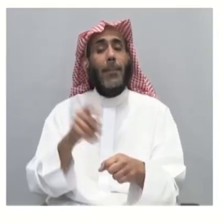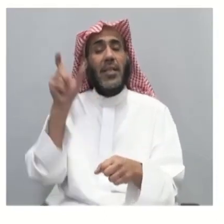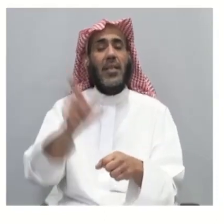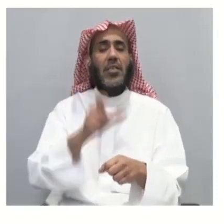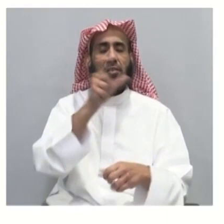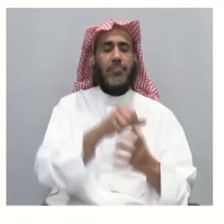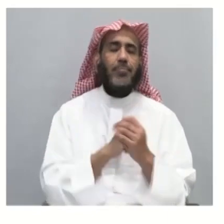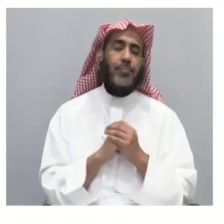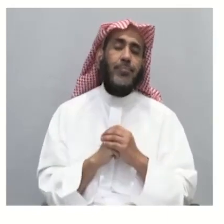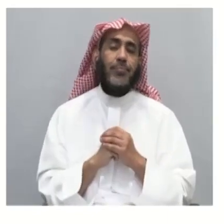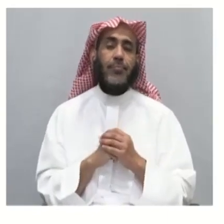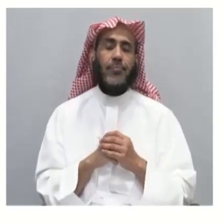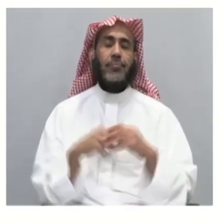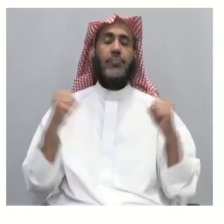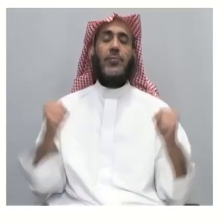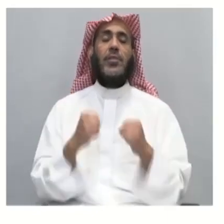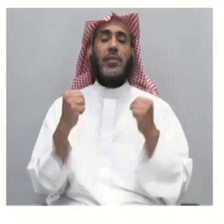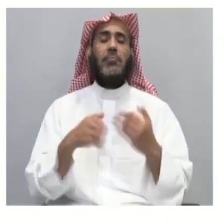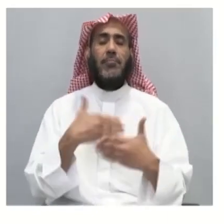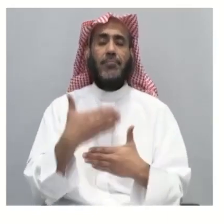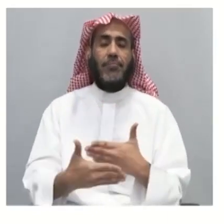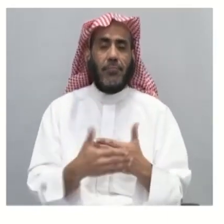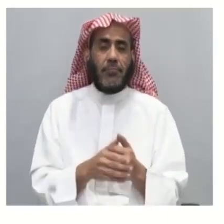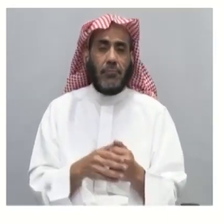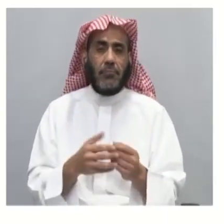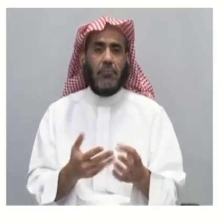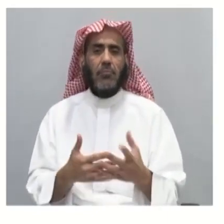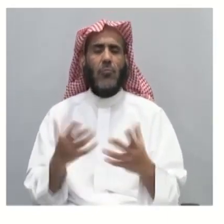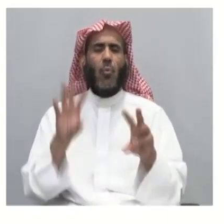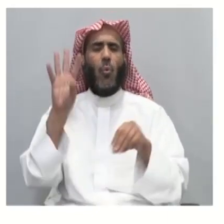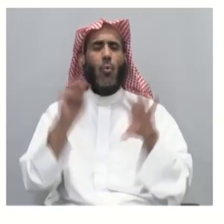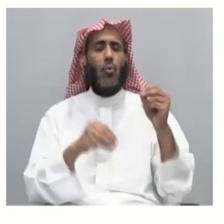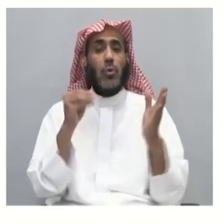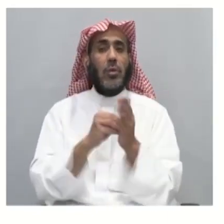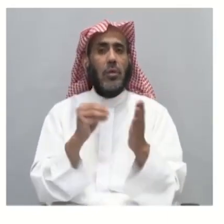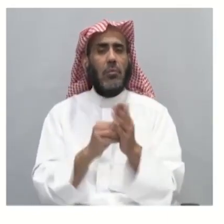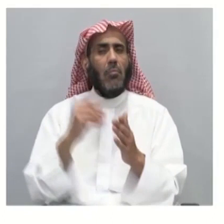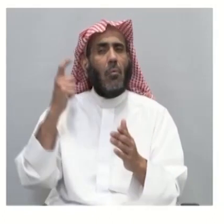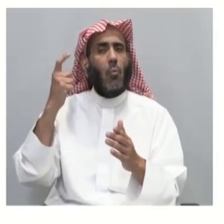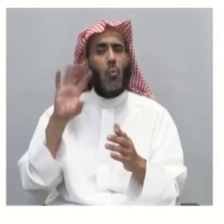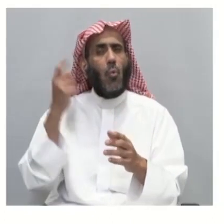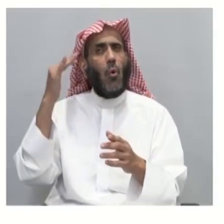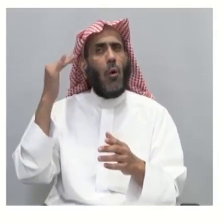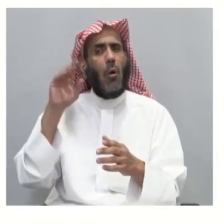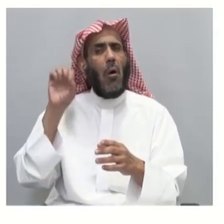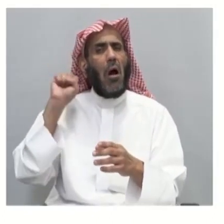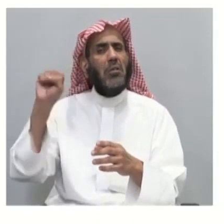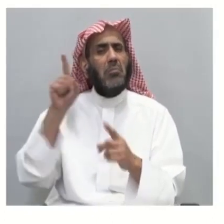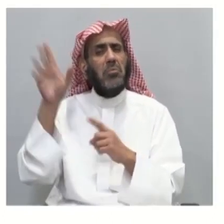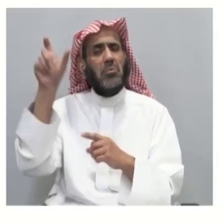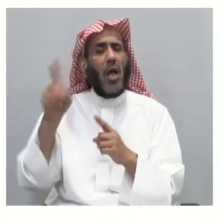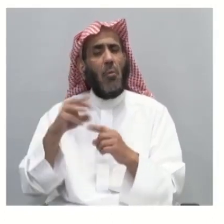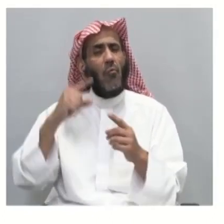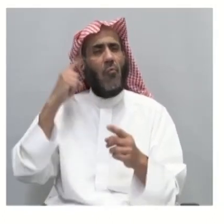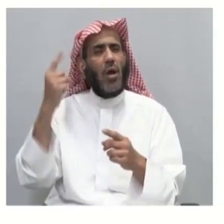الشخصيات في التدريب الذي يليه يقول تحمل اكثر القصص وجهه نظر صاحبها وفهمه للاشياء من